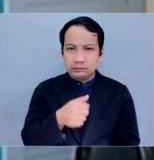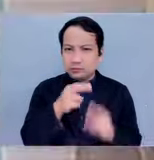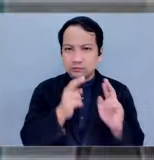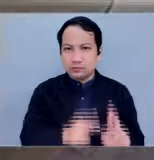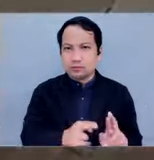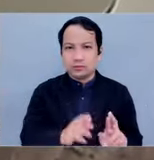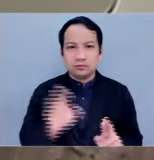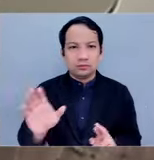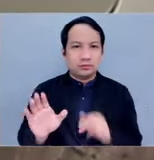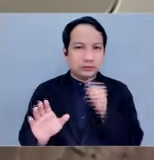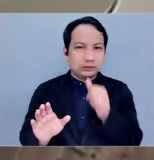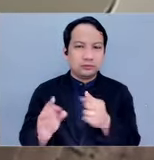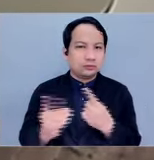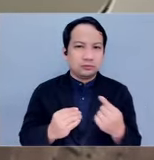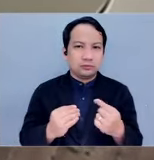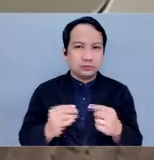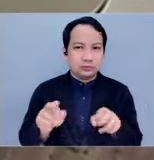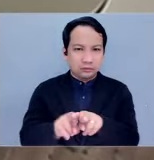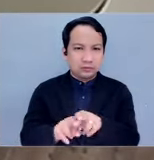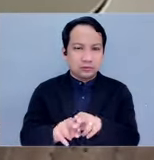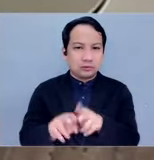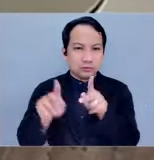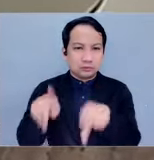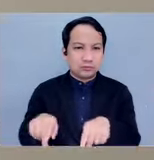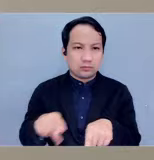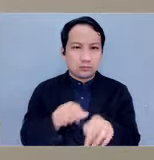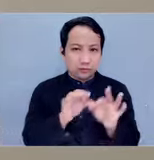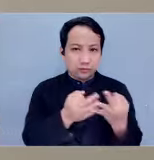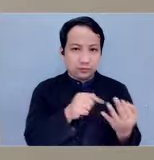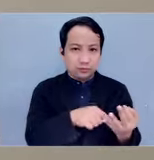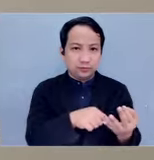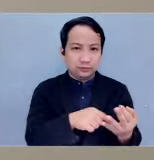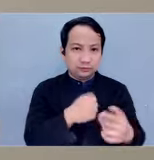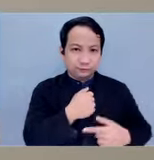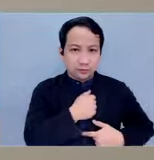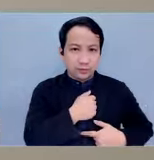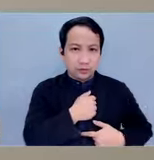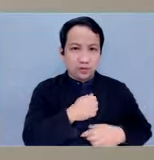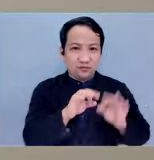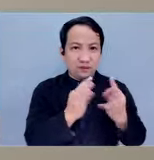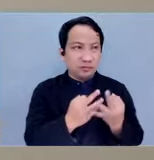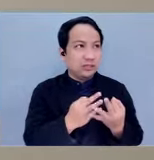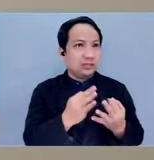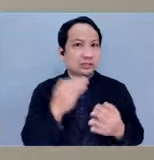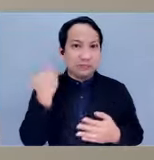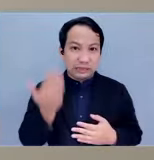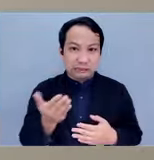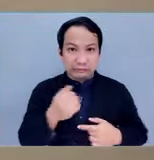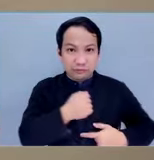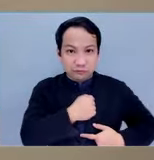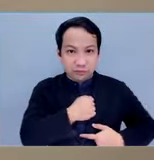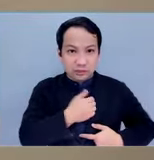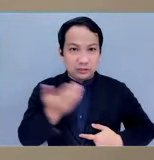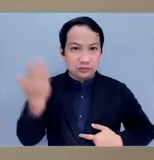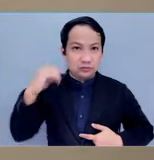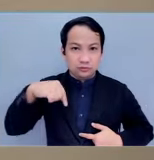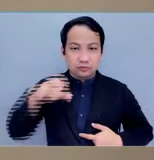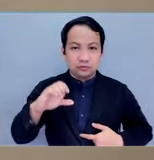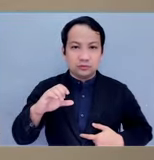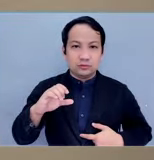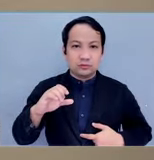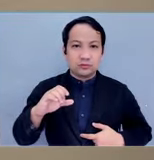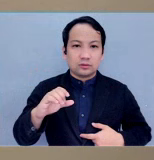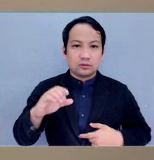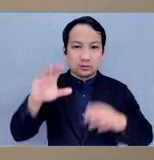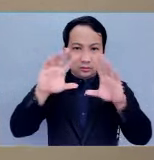tao. Hindi matanggap ng pamilya ng security guard na pinugutan sa loob ng car dealer store sa Quezon City noong Pasko na mga katrabaho pala